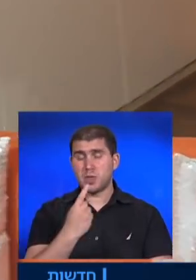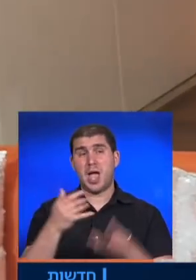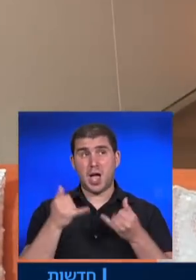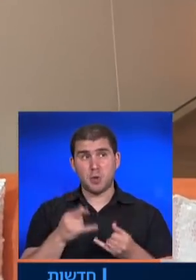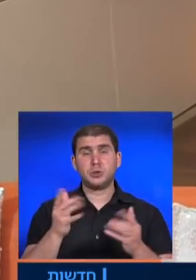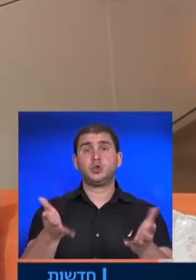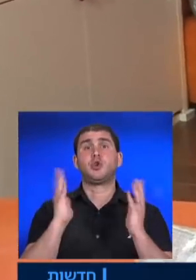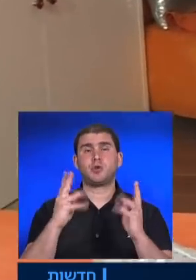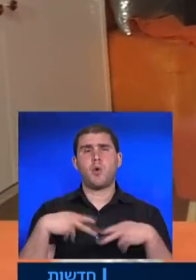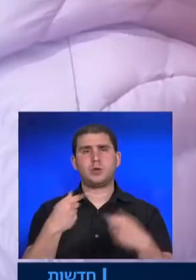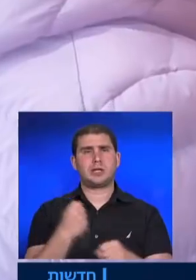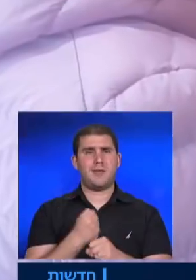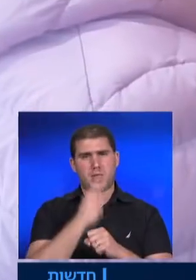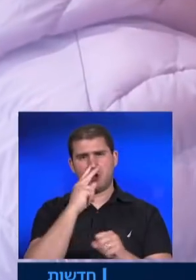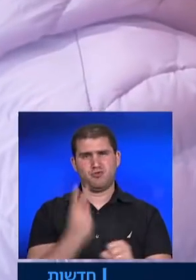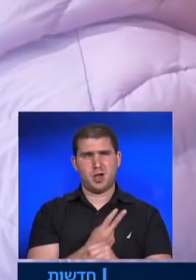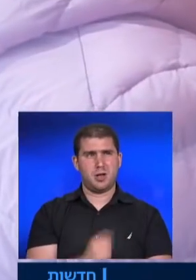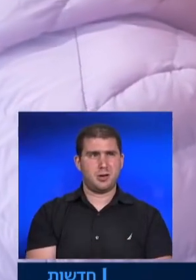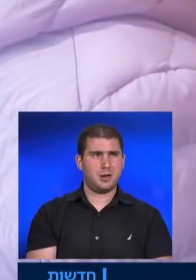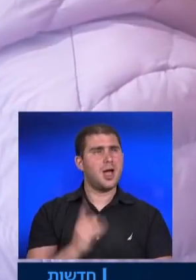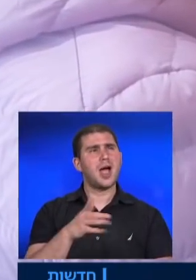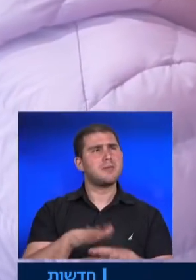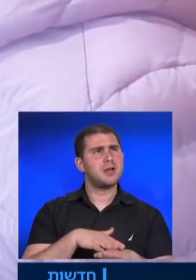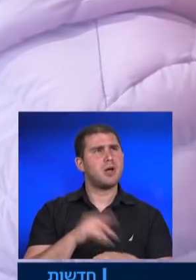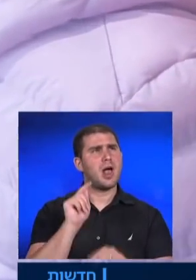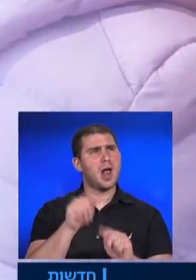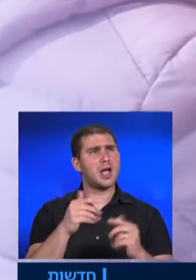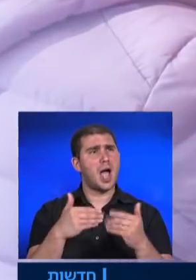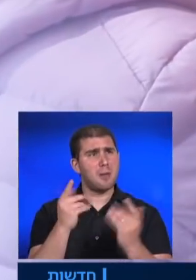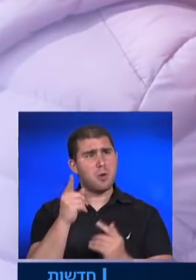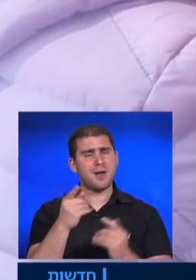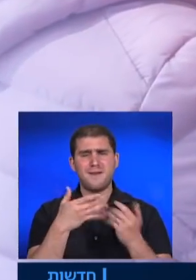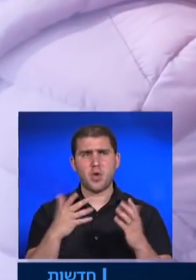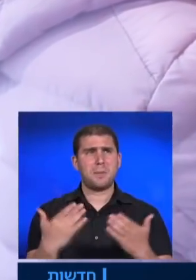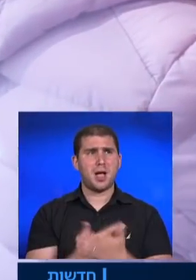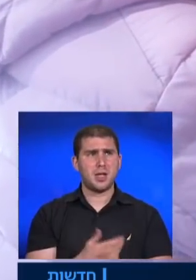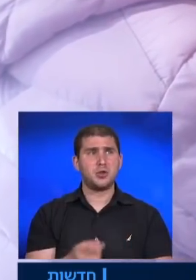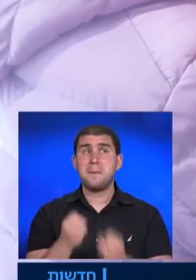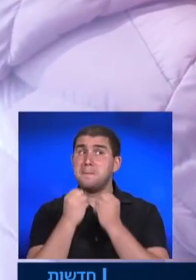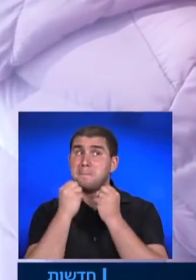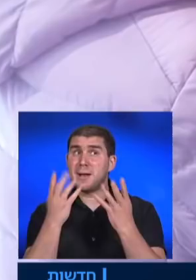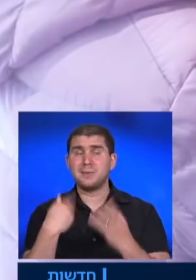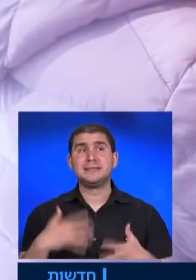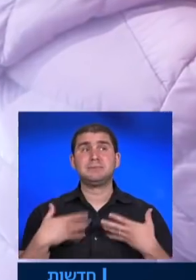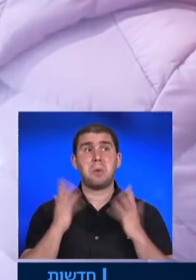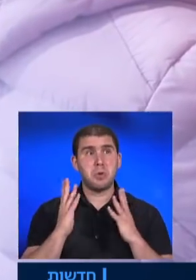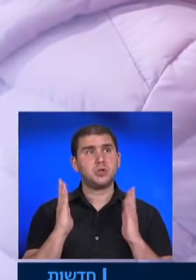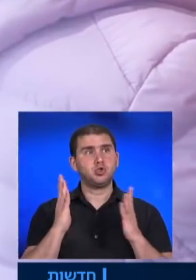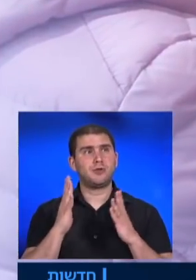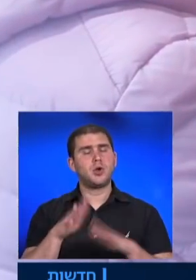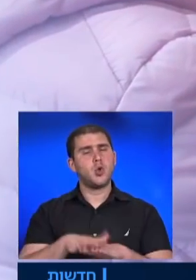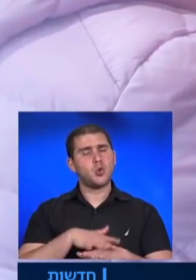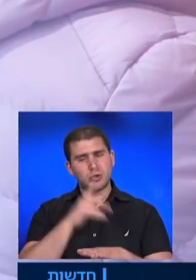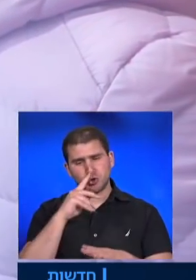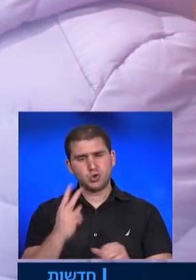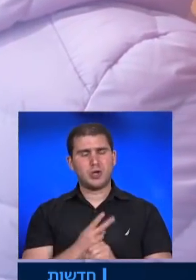חוזרת לשגרה. Wie fühlt es sich an, heute Morgen hierher zu kommen und wieder denn? Super. Man freut sich natürlich, es ist wieder ein bisschen